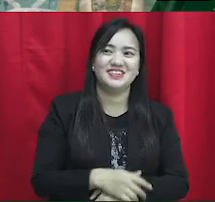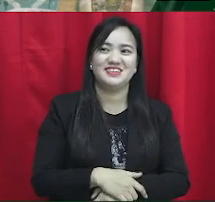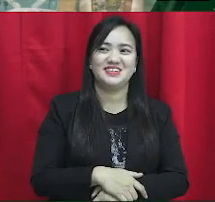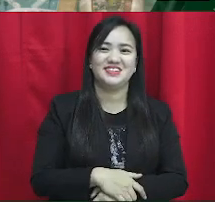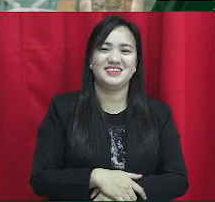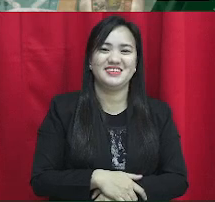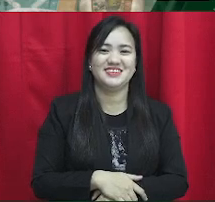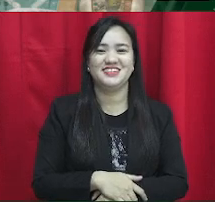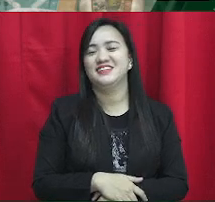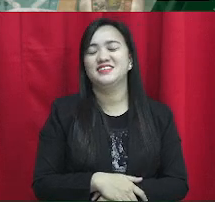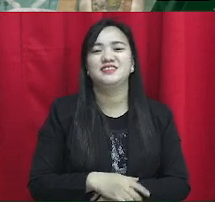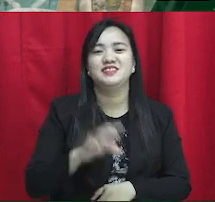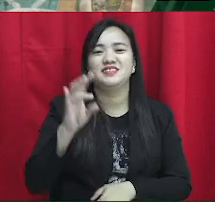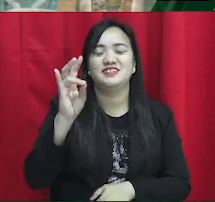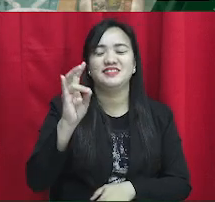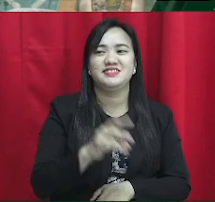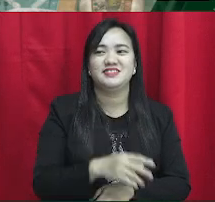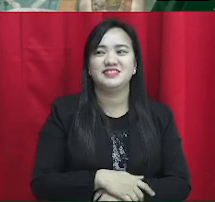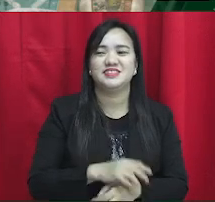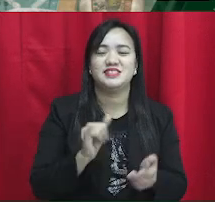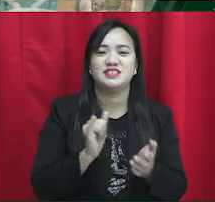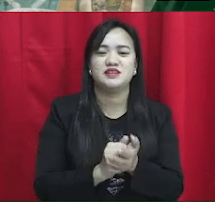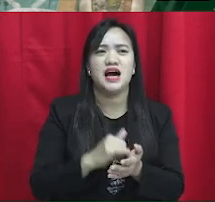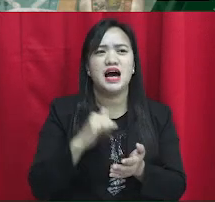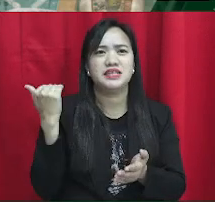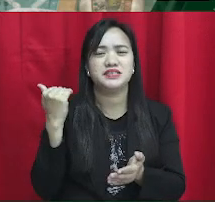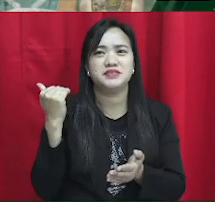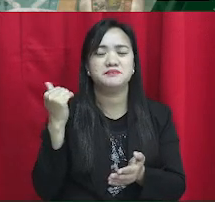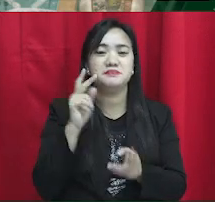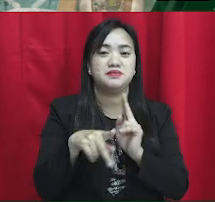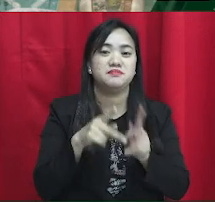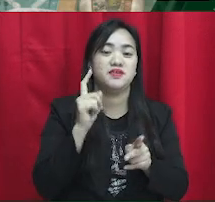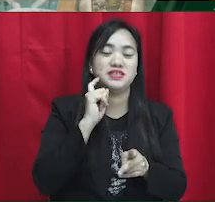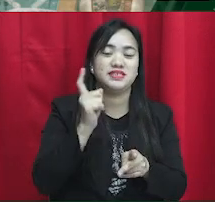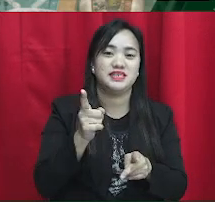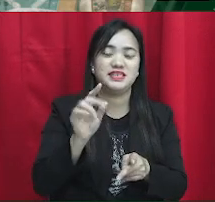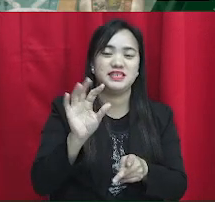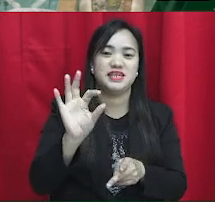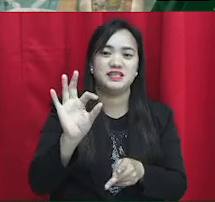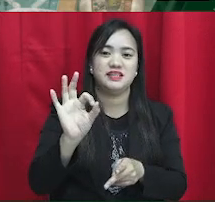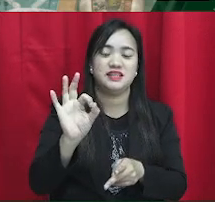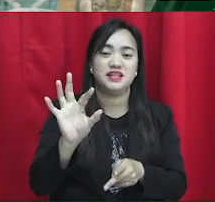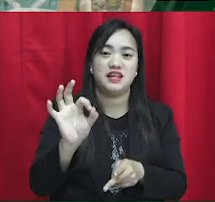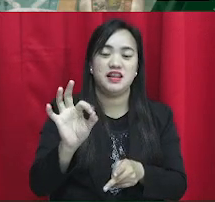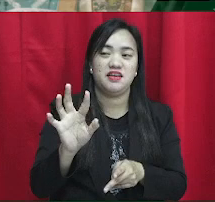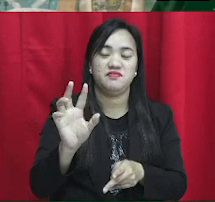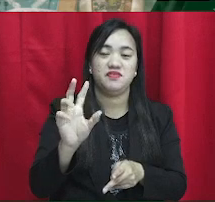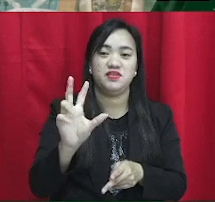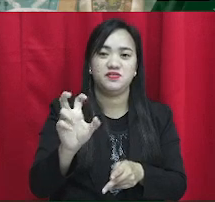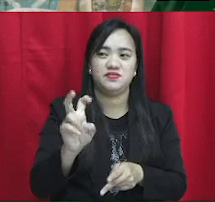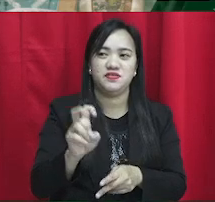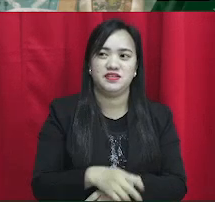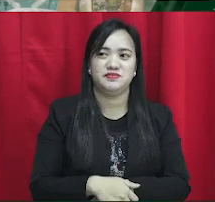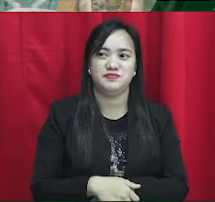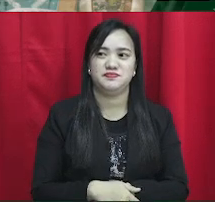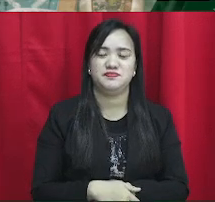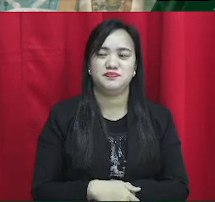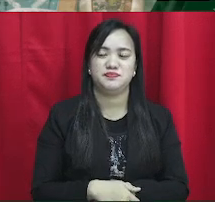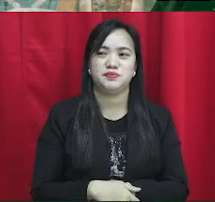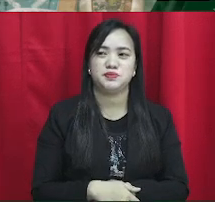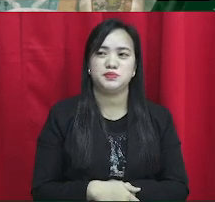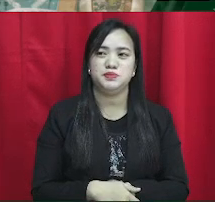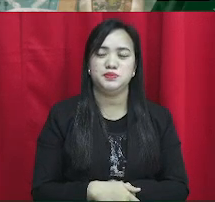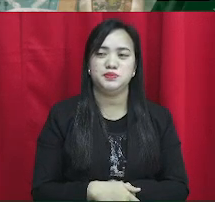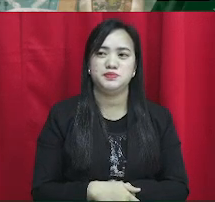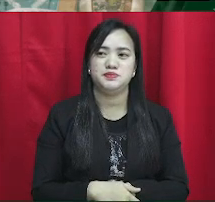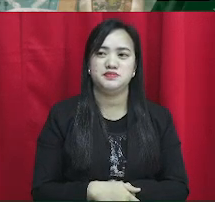akin eh. Hindi, yung iba 12, yung iba 13. So, hindi ko alam kung ilan talaga. Ako basta kung anong